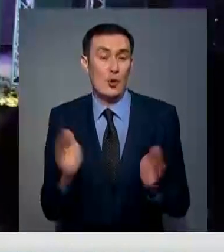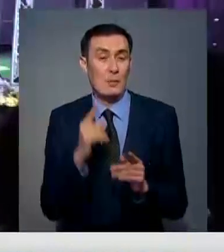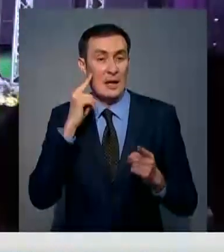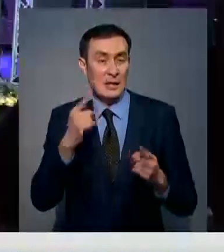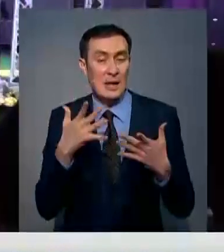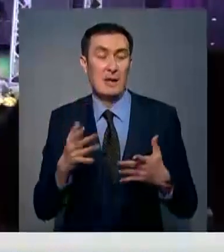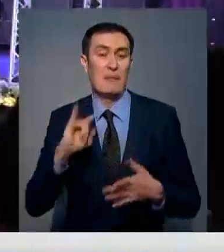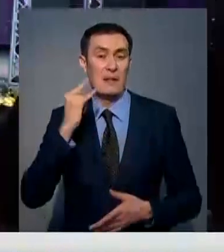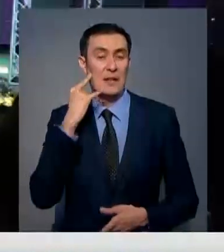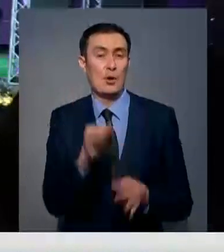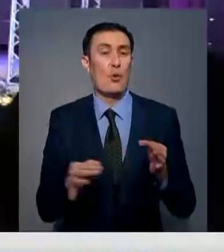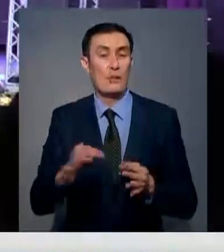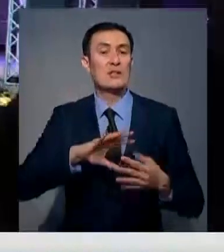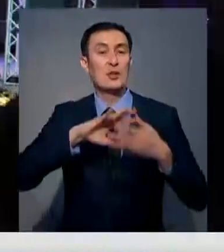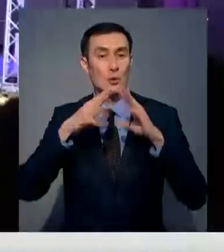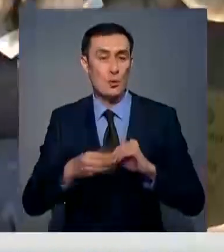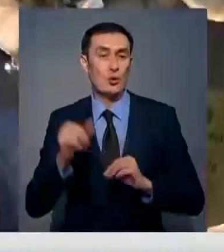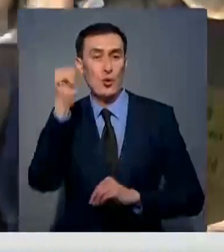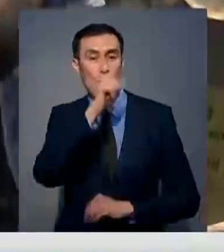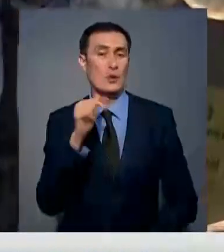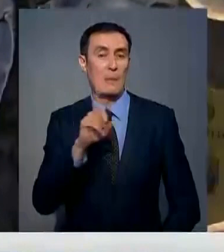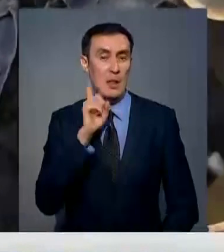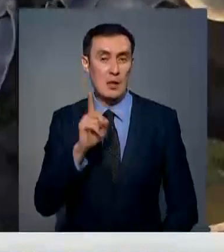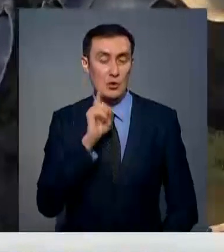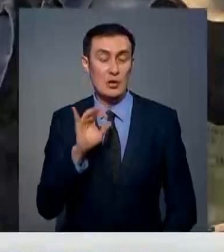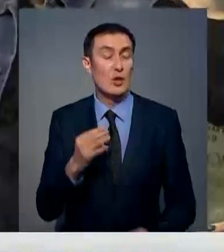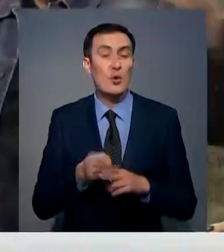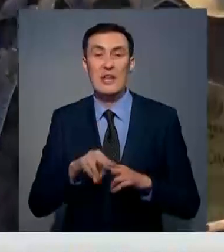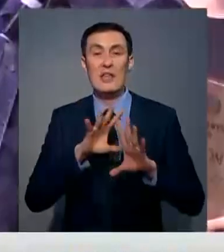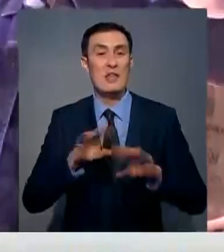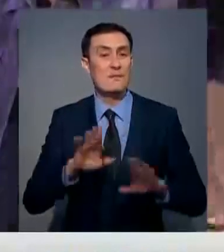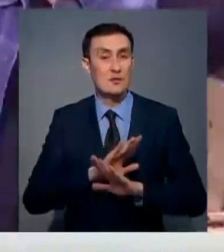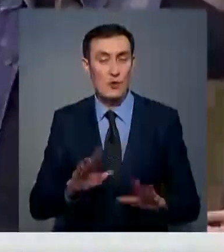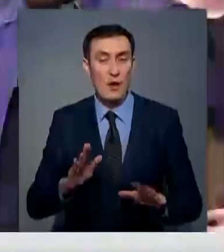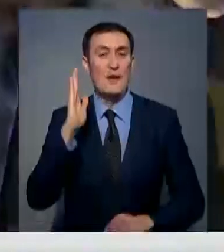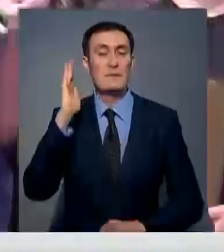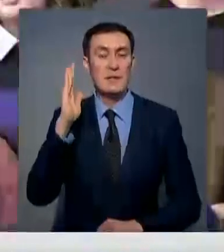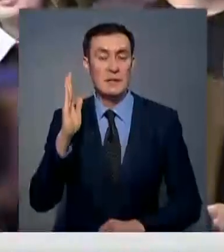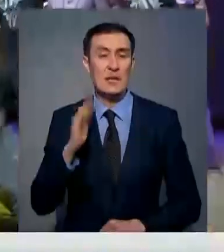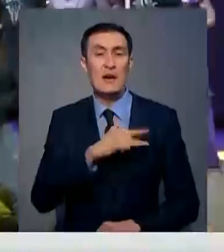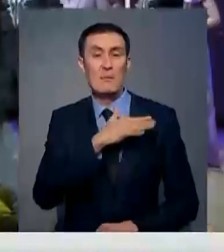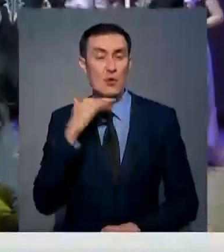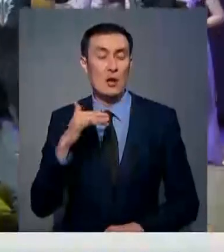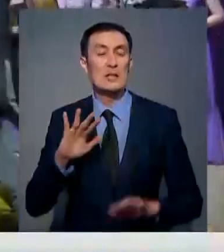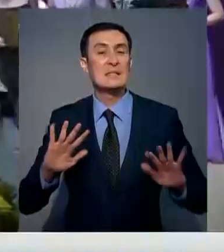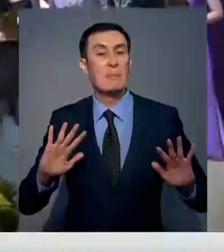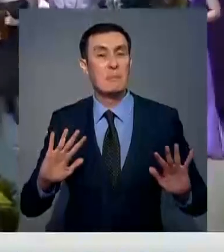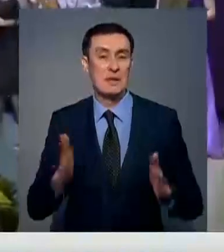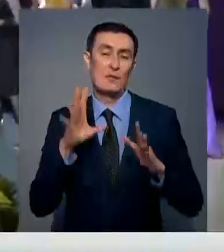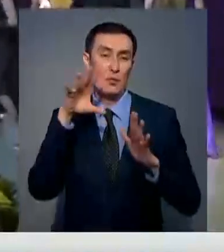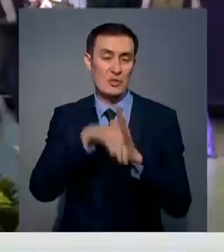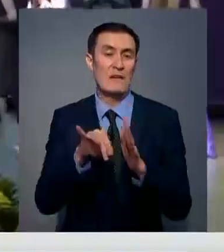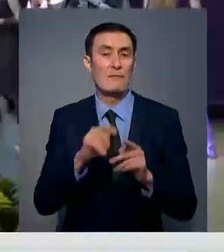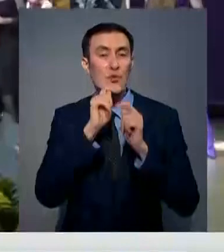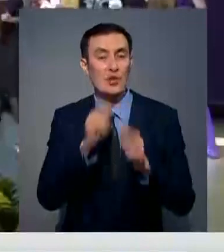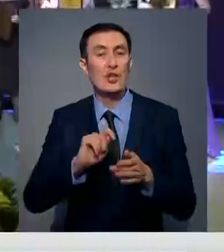ярко Павлодарская область подводит итоги года молодежи. Но и это еще не все. Впереди целый ряд важных событий, в том числе